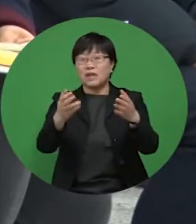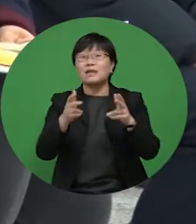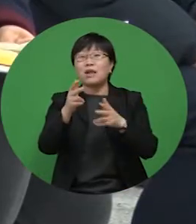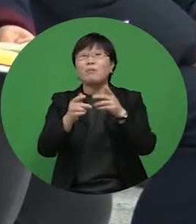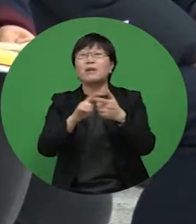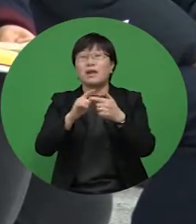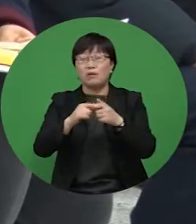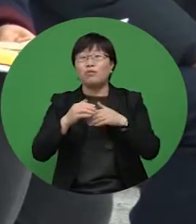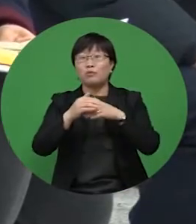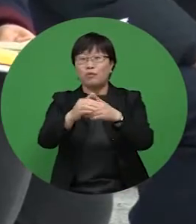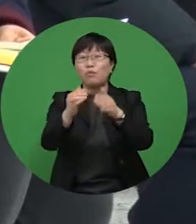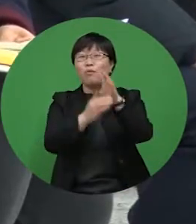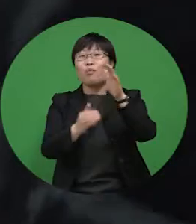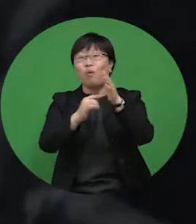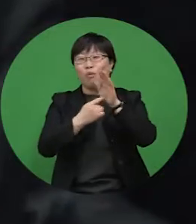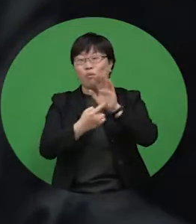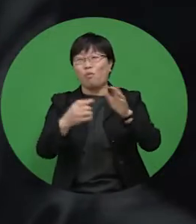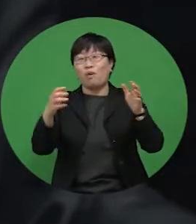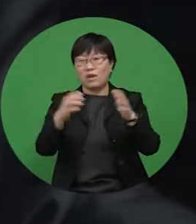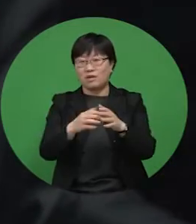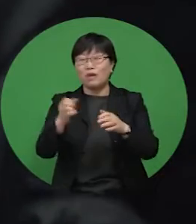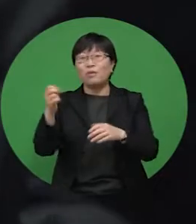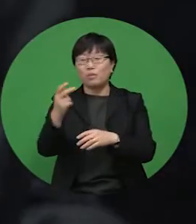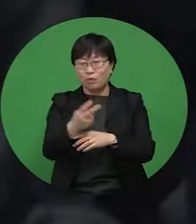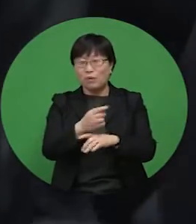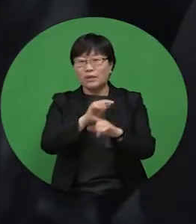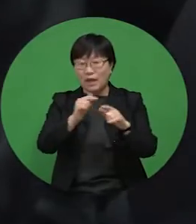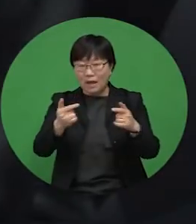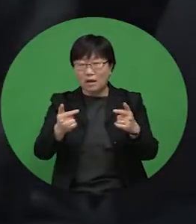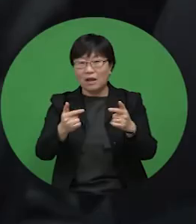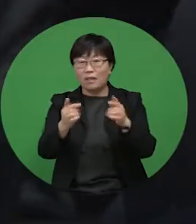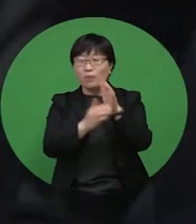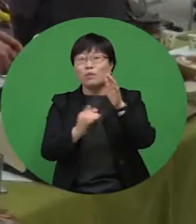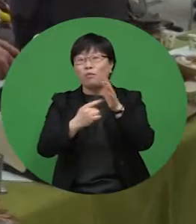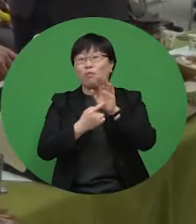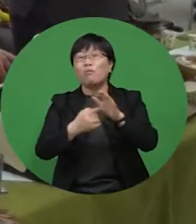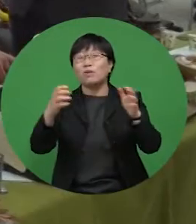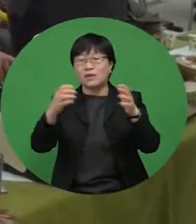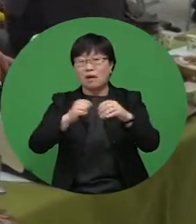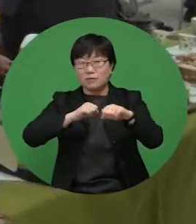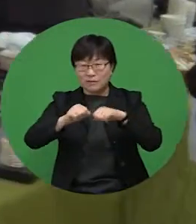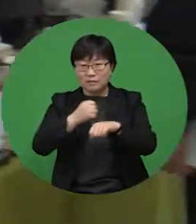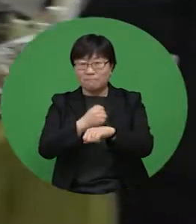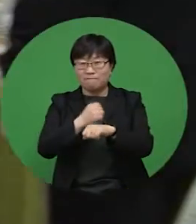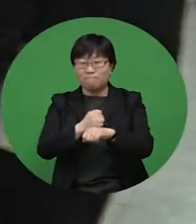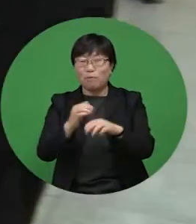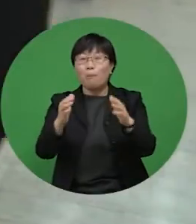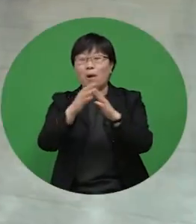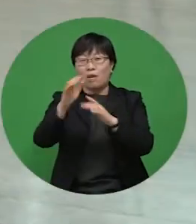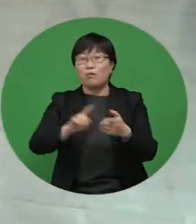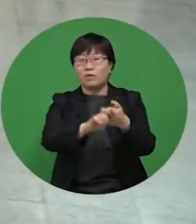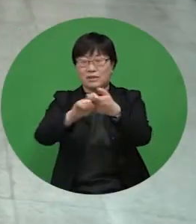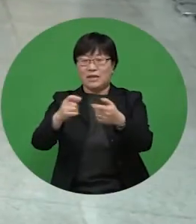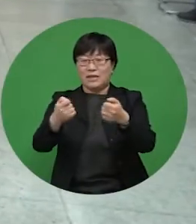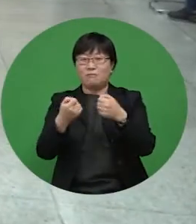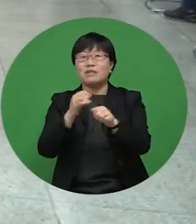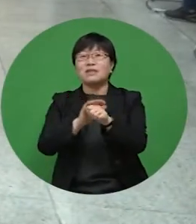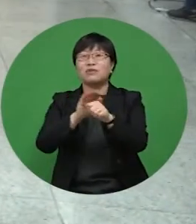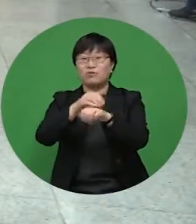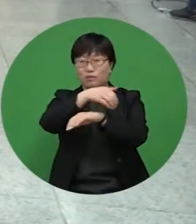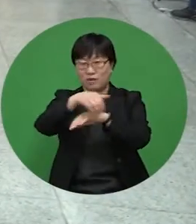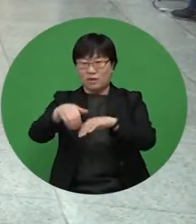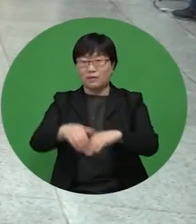등을 공모했습니다. 이외에도 다양한 사업을 공모하며 활발한 마을 공동체의 활동에 힘을